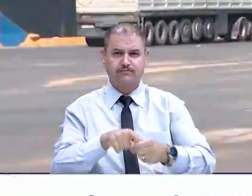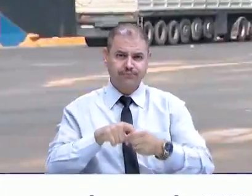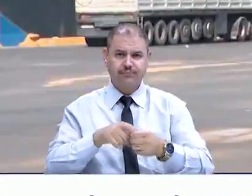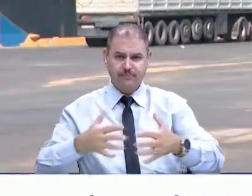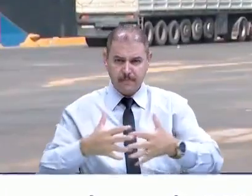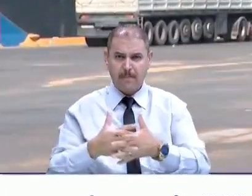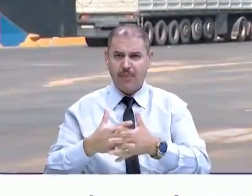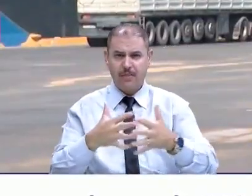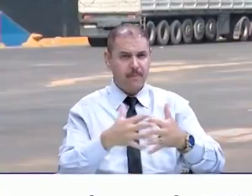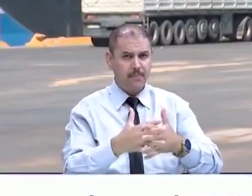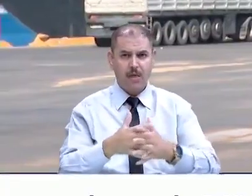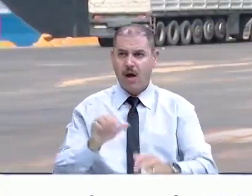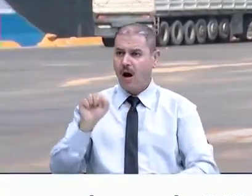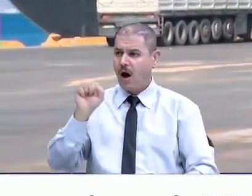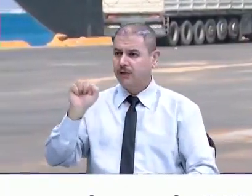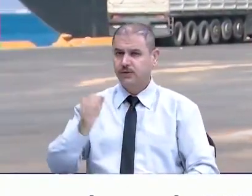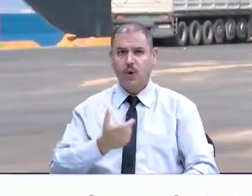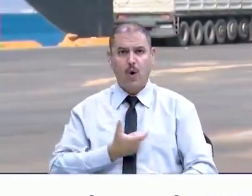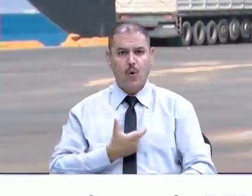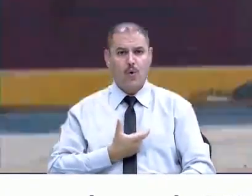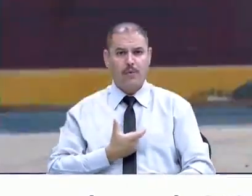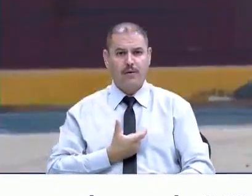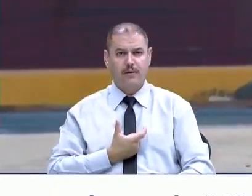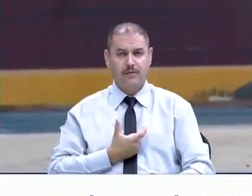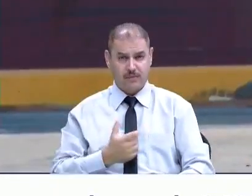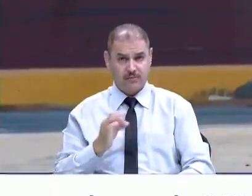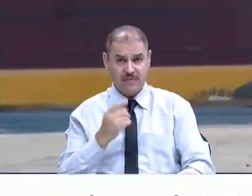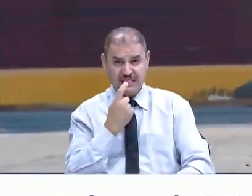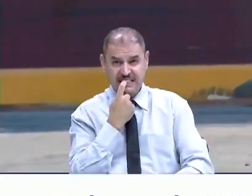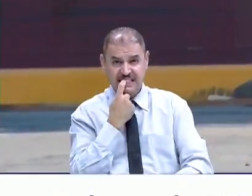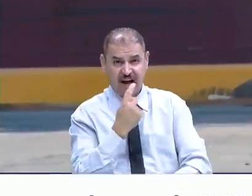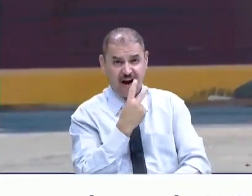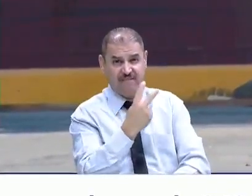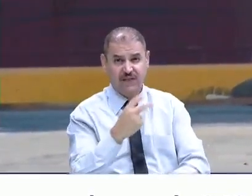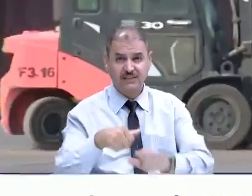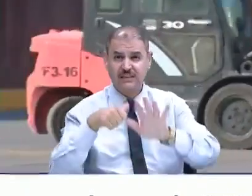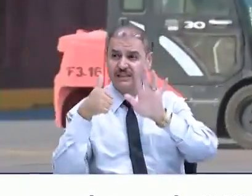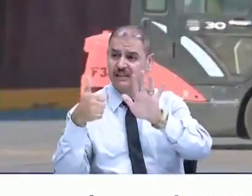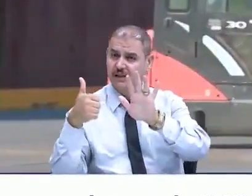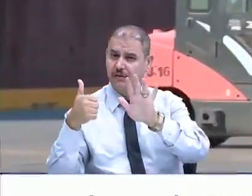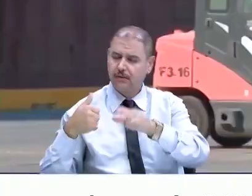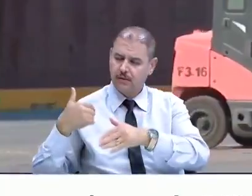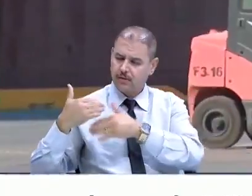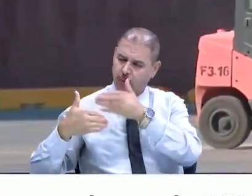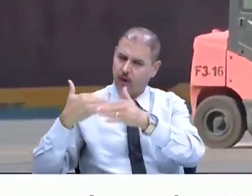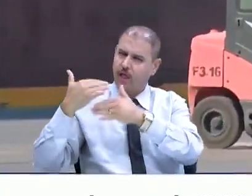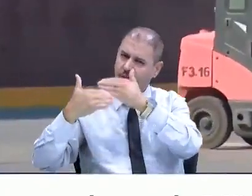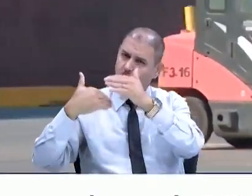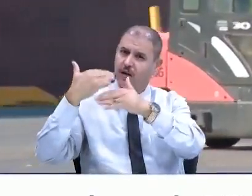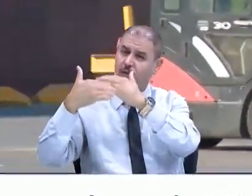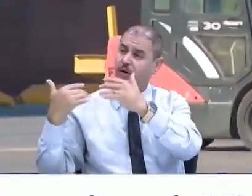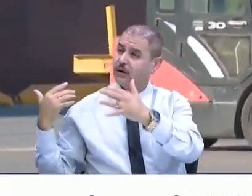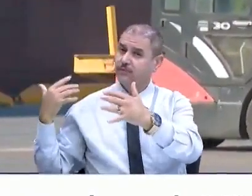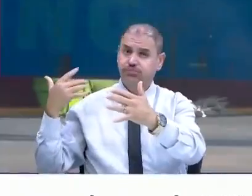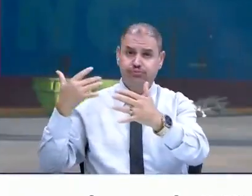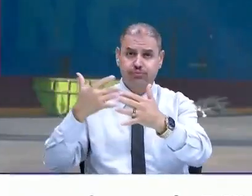بين القطاعين العام والخاص والممتده منذ عام 2006 حيث شهد ميناء حاويات العقبه خلال تلك المسيره